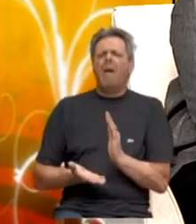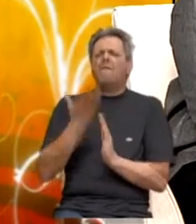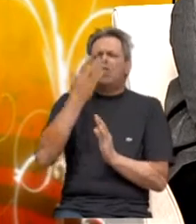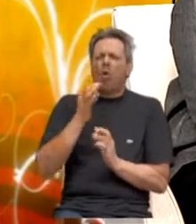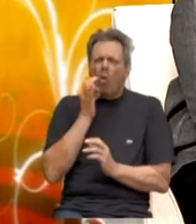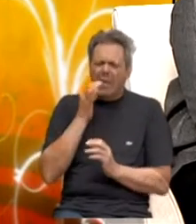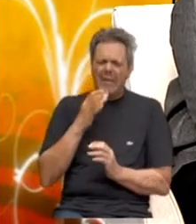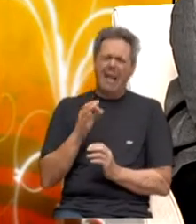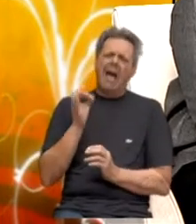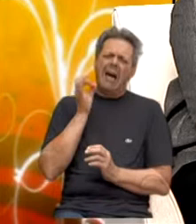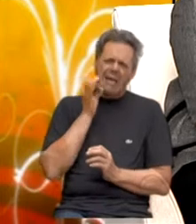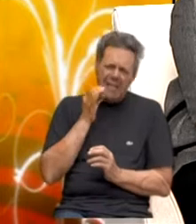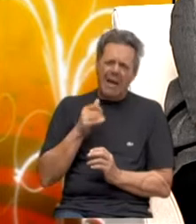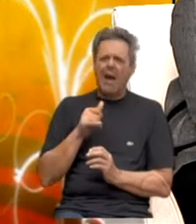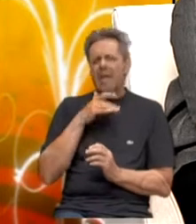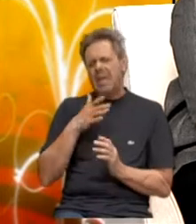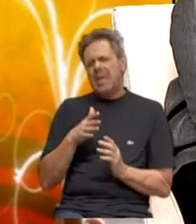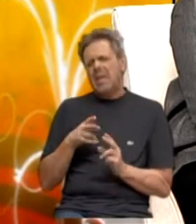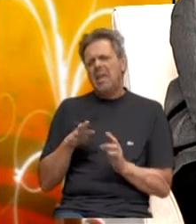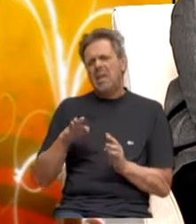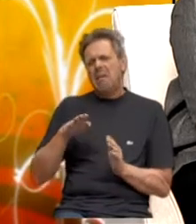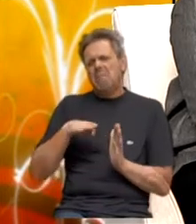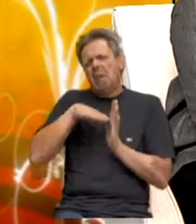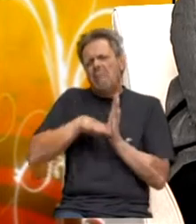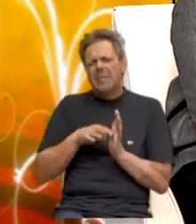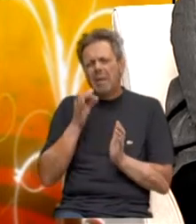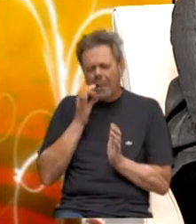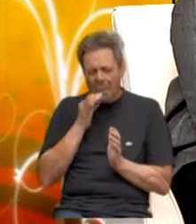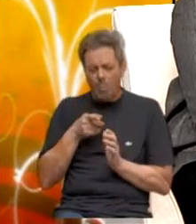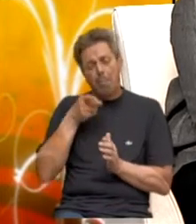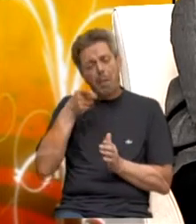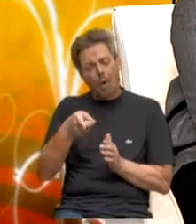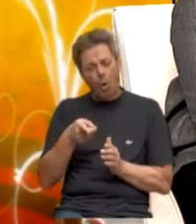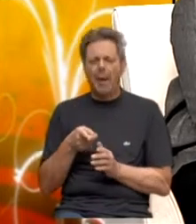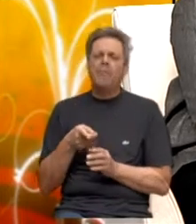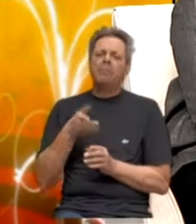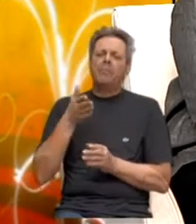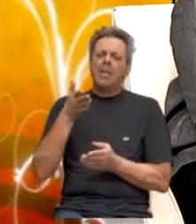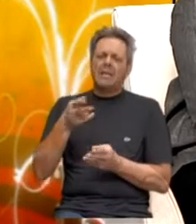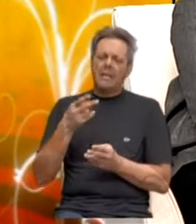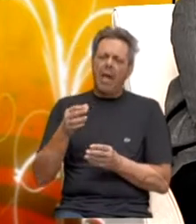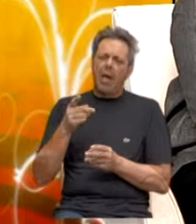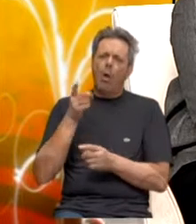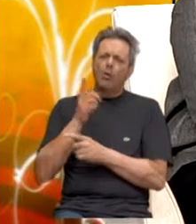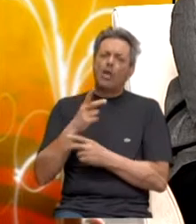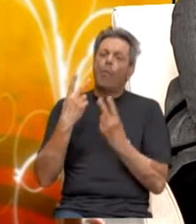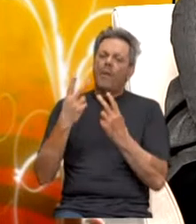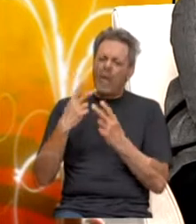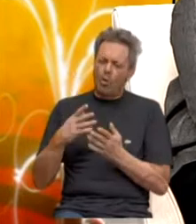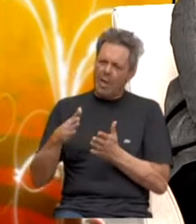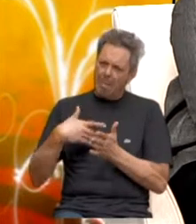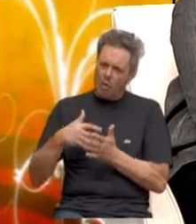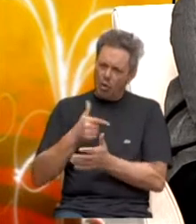visokog rizika, te one osobe sa umjerenim ili niskim rizikom. I prema tome se određuju i vrijednosti kolesterola i